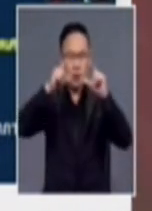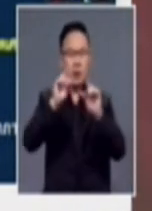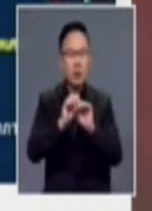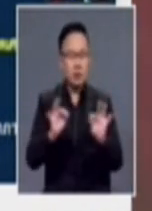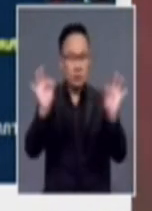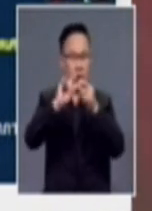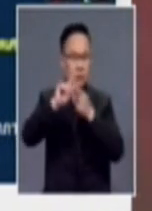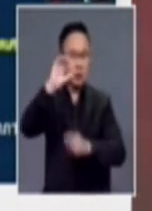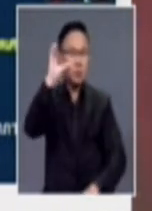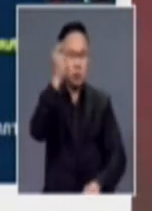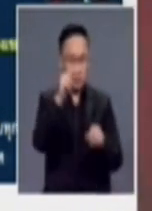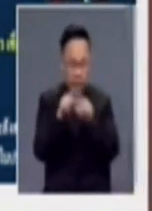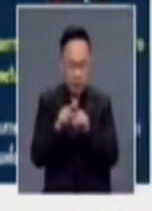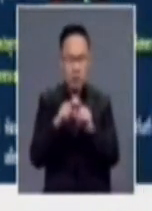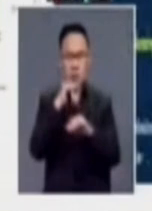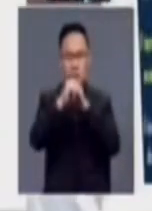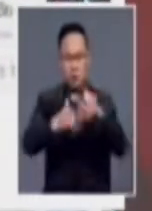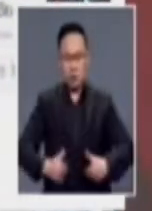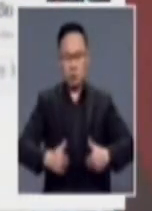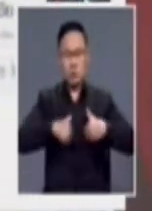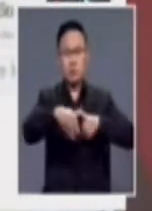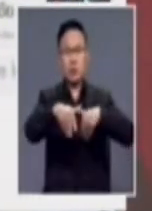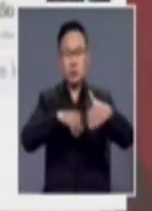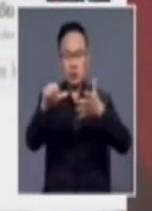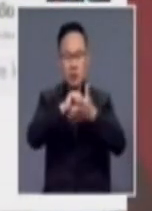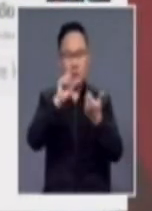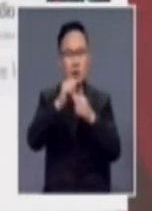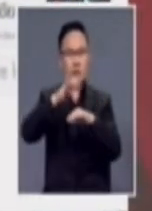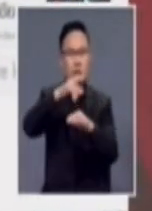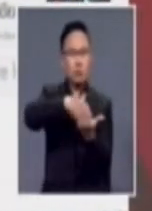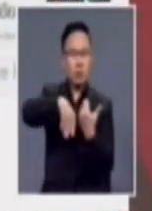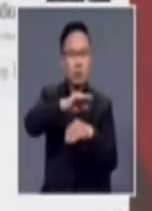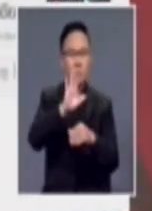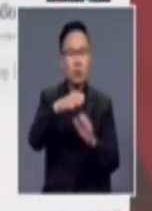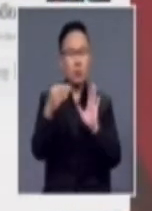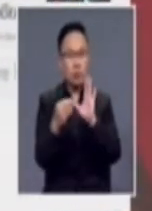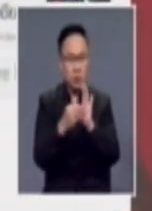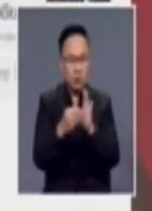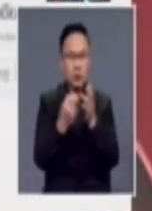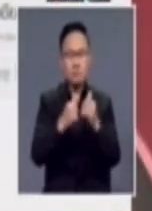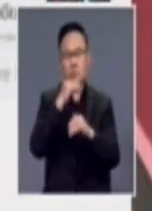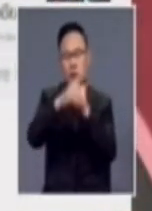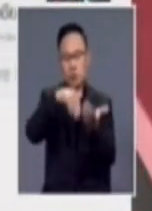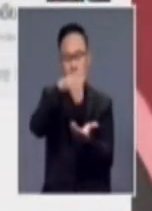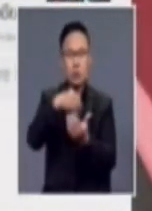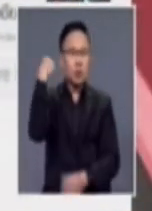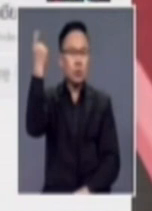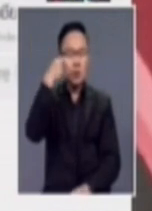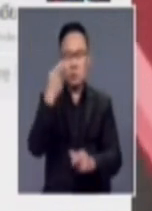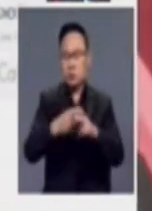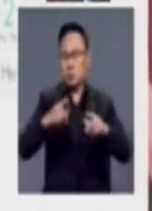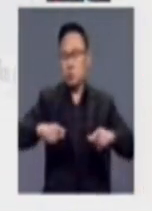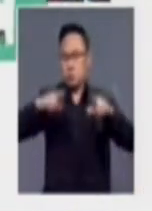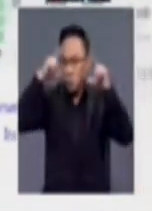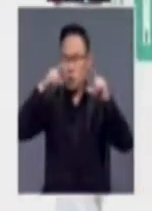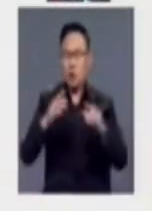บคู่กับการพัฒนาคุณภาพชีวิตและแก้ไขปัญหาสิ่งแวดล้อมเมืองพัฒนาคุณภาพแหล่งท่องเที่ยวที่มีชื่อเสียงระดับนานาชาติ